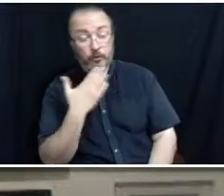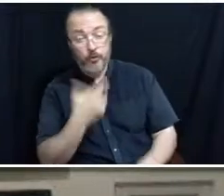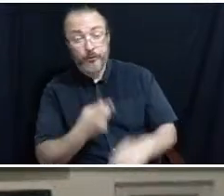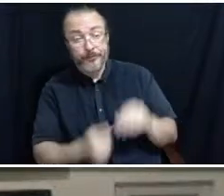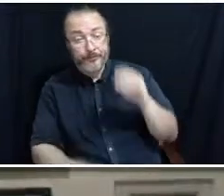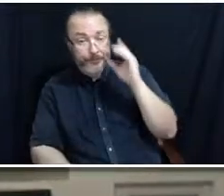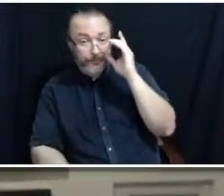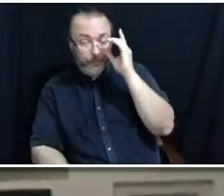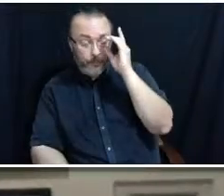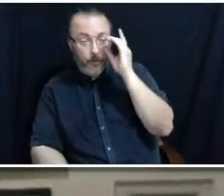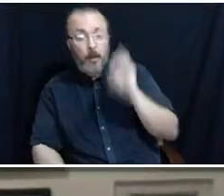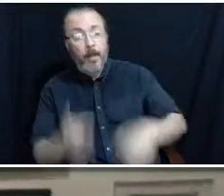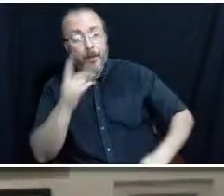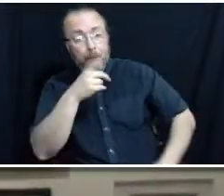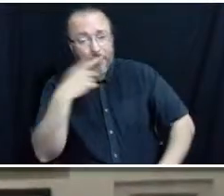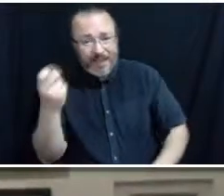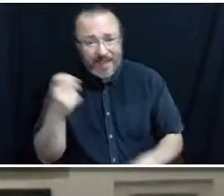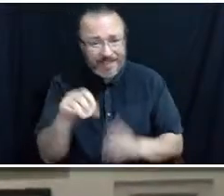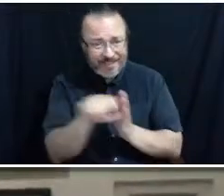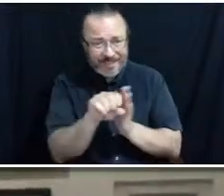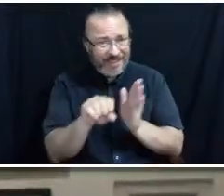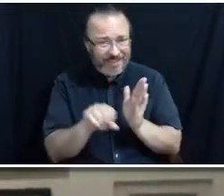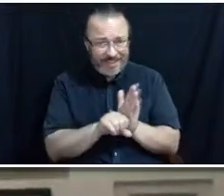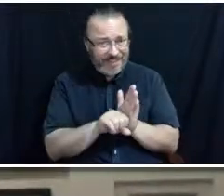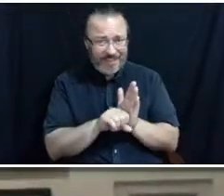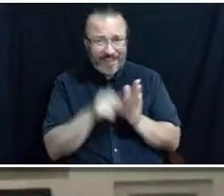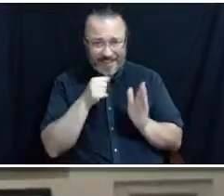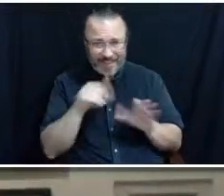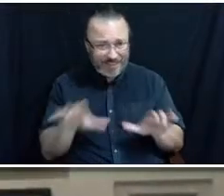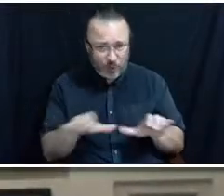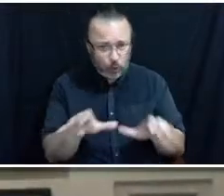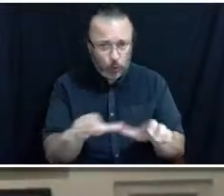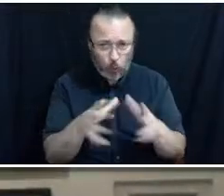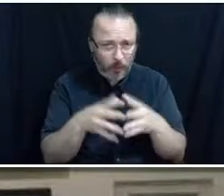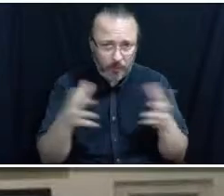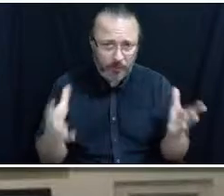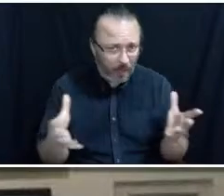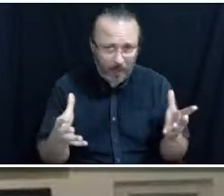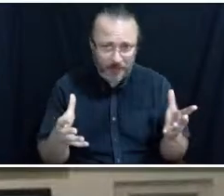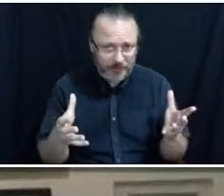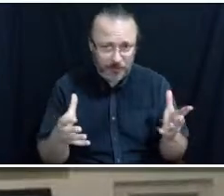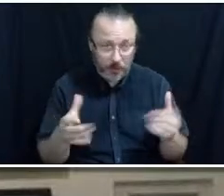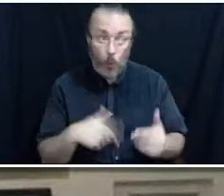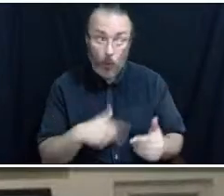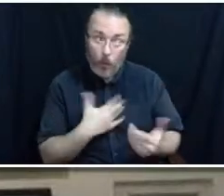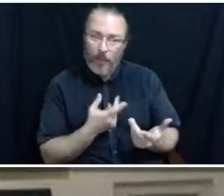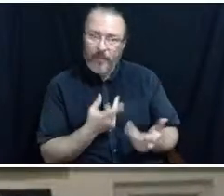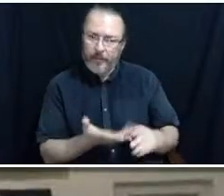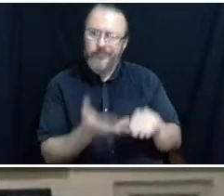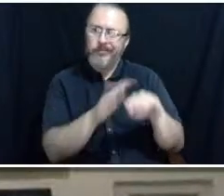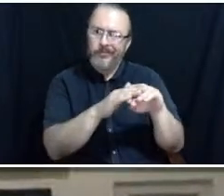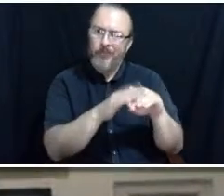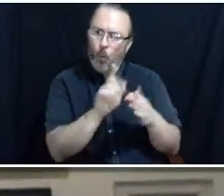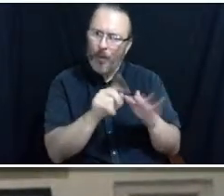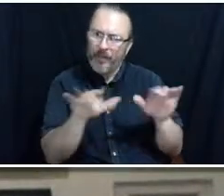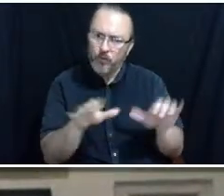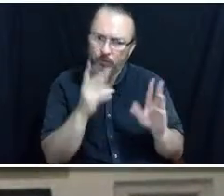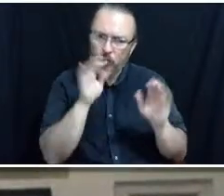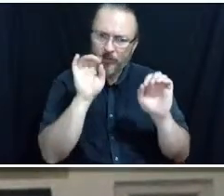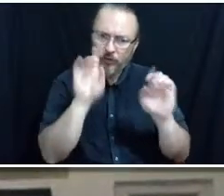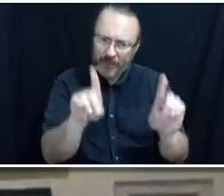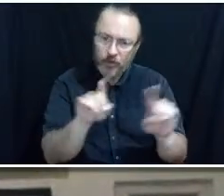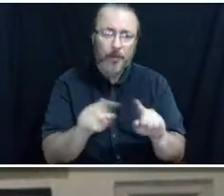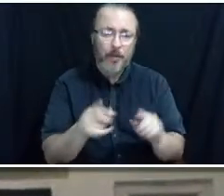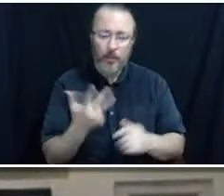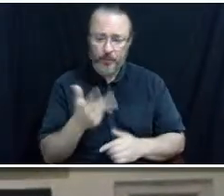question. L'État n'agit pas beaucoup ici. Nous souhaitons que l'État agisse davantage pour l'éducation inclusive,